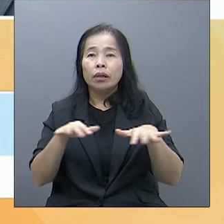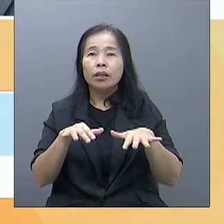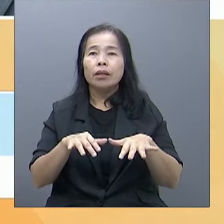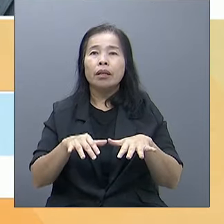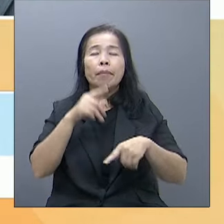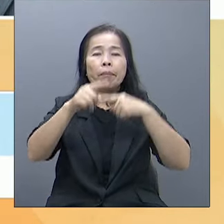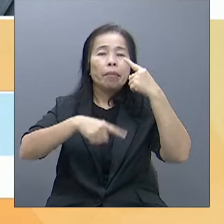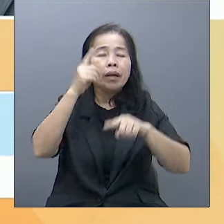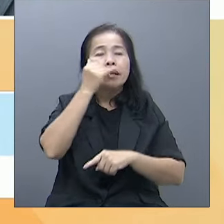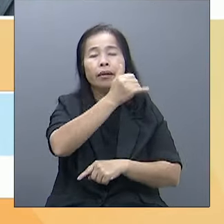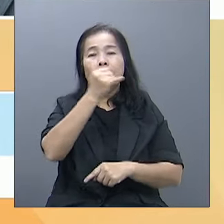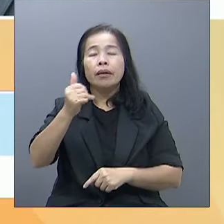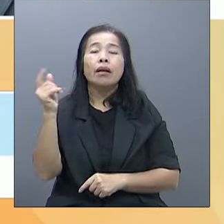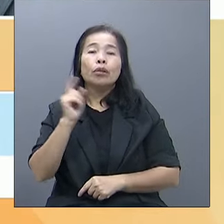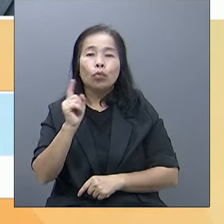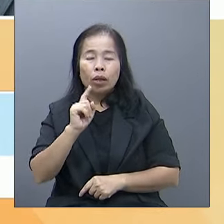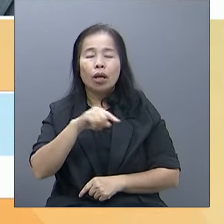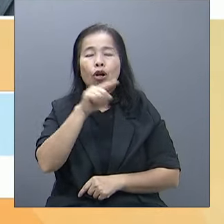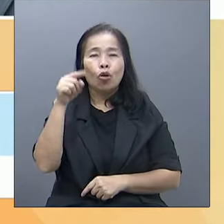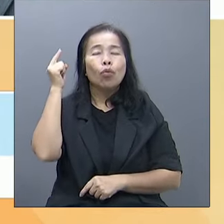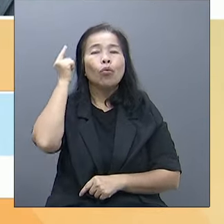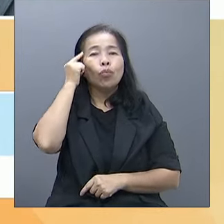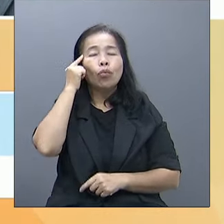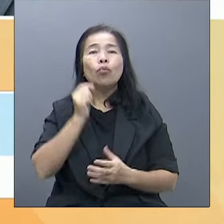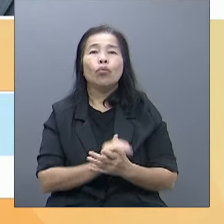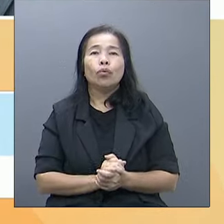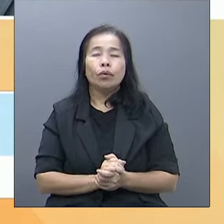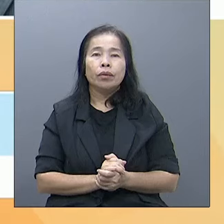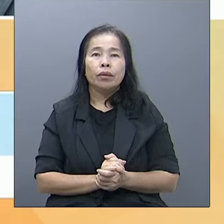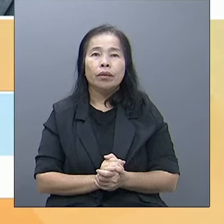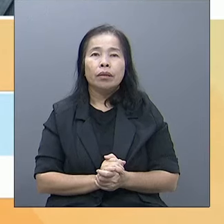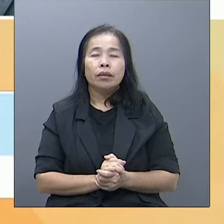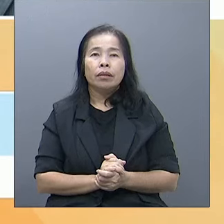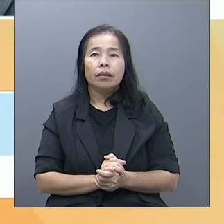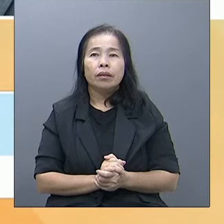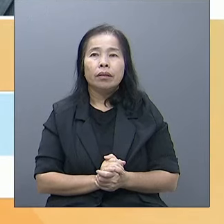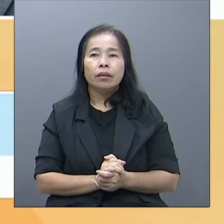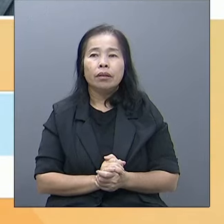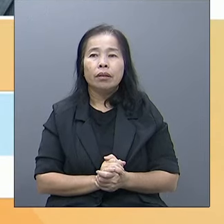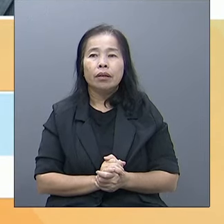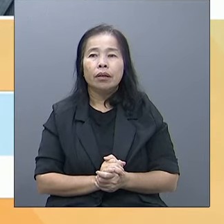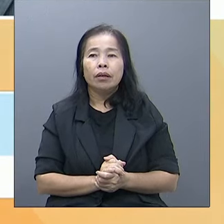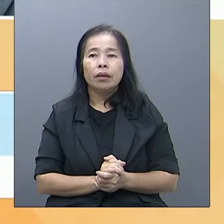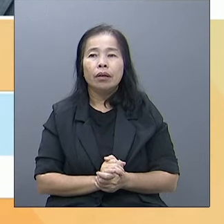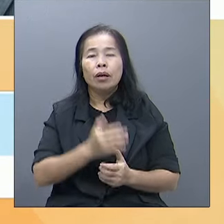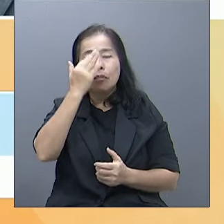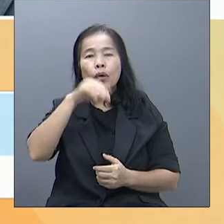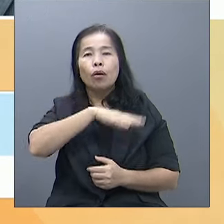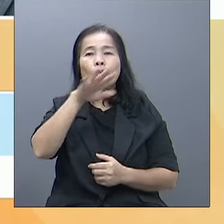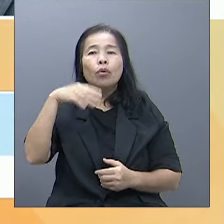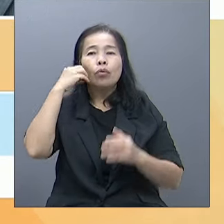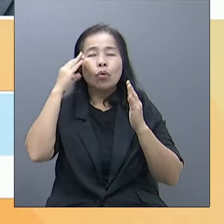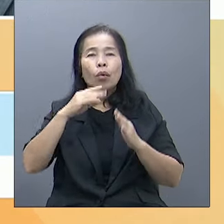างเนี่ยเรารู้อยู่แล้วน ะ ว่าการเดินทางคือผมว่ามันเป็นเรื่องที่ถูกปลูกฝังกันมาน